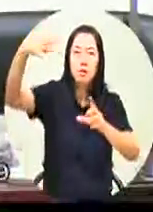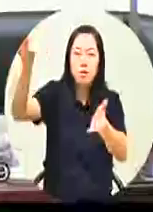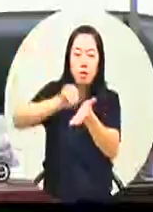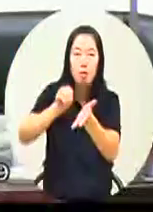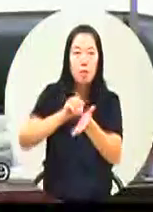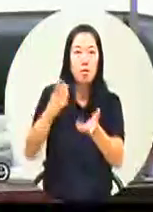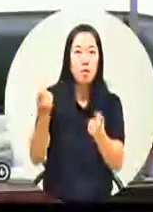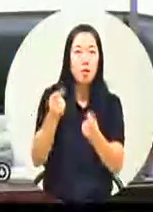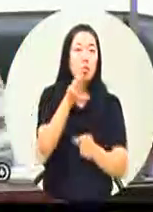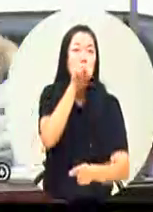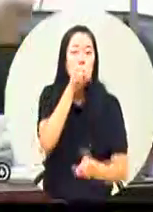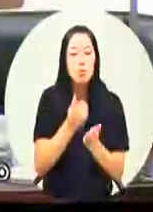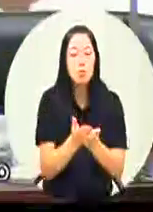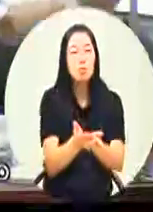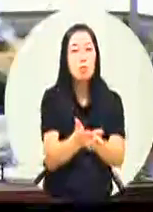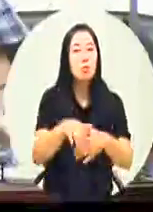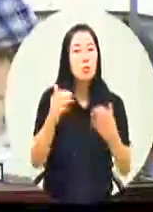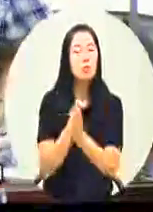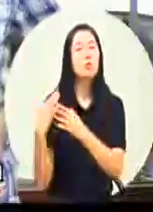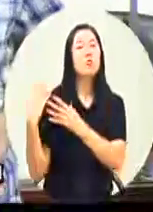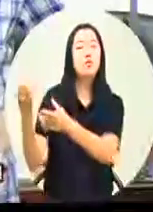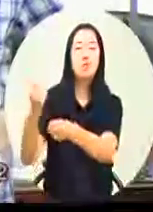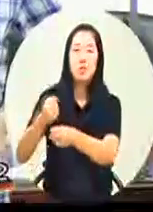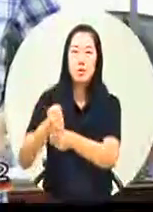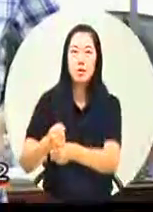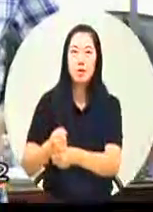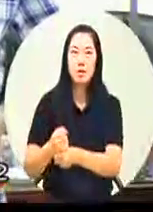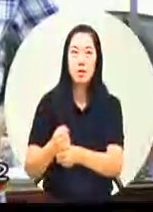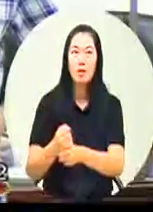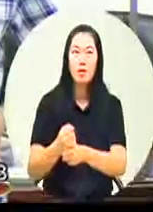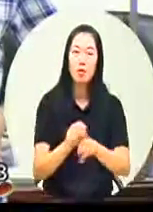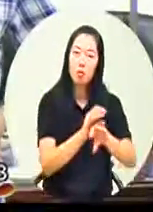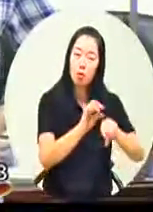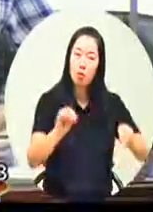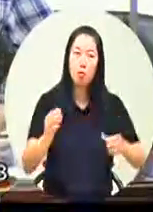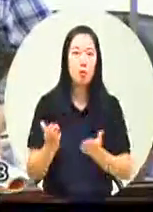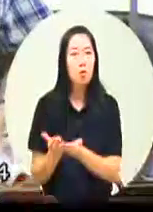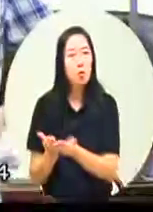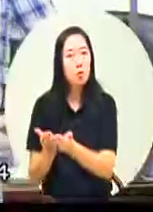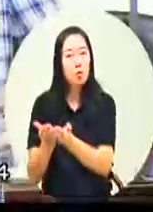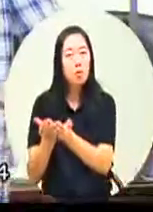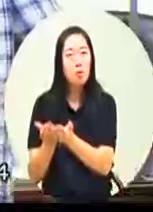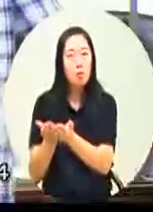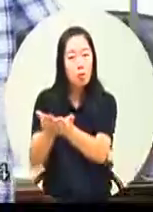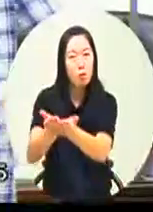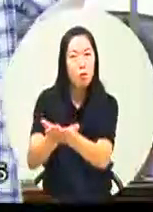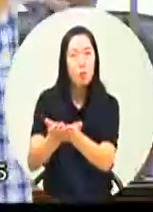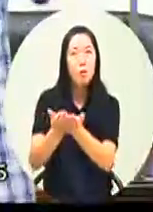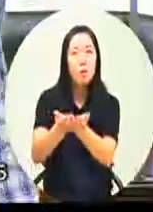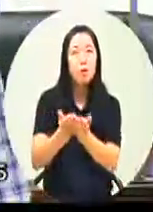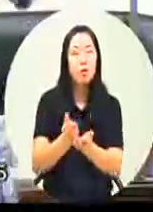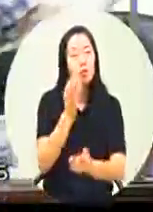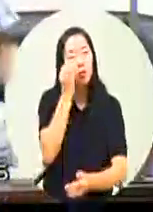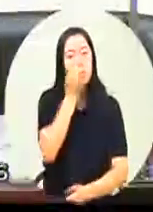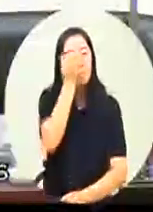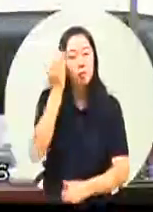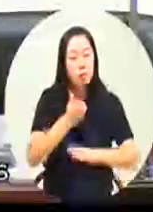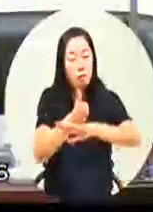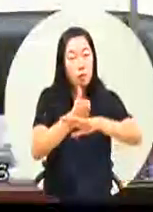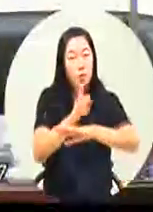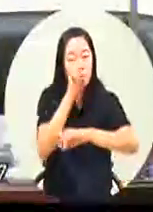鸭子船，哦，你刚刚讲多好，哦，这水陆两用观光车，哎，一个你们一个叫营运多